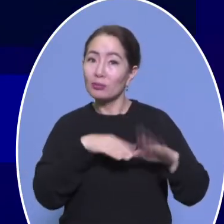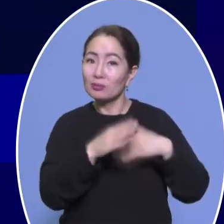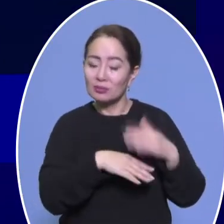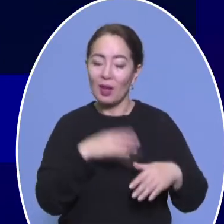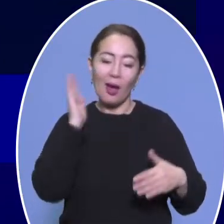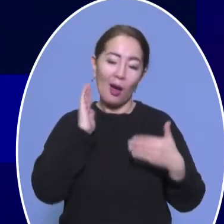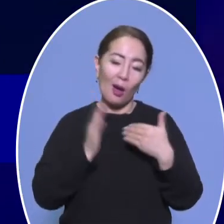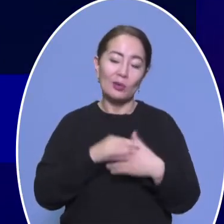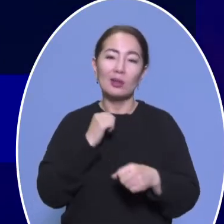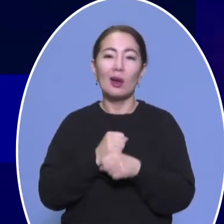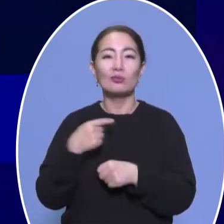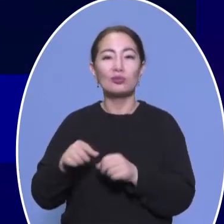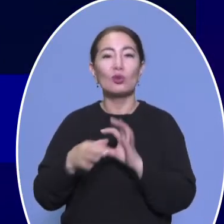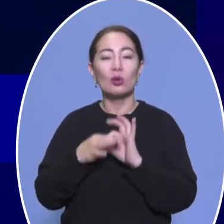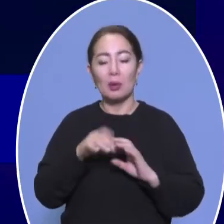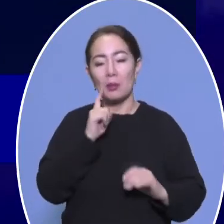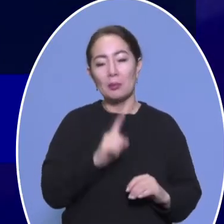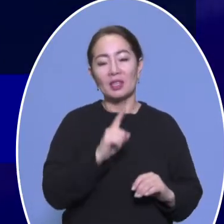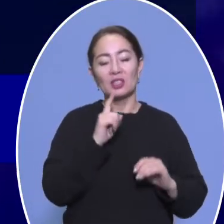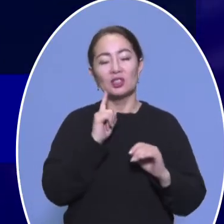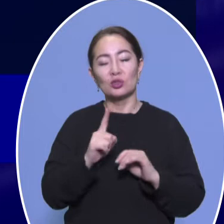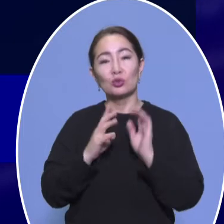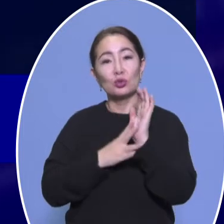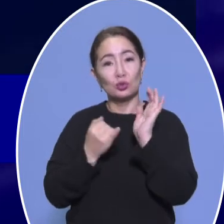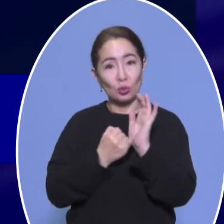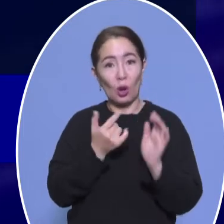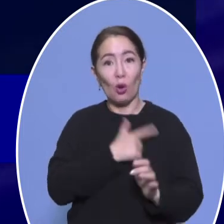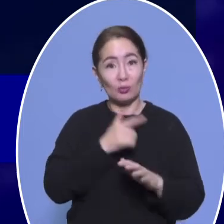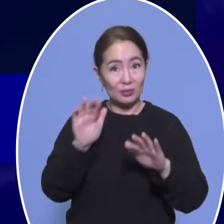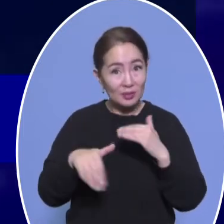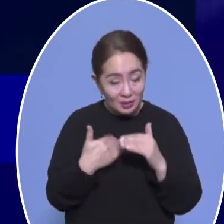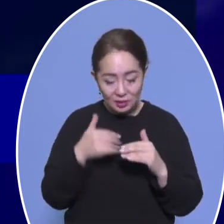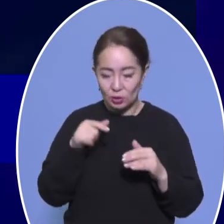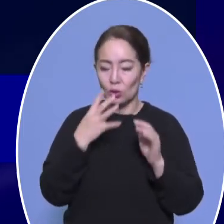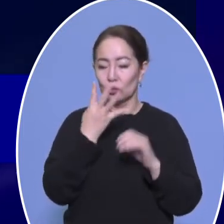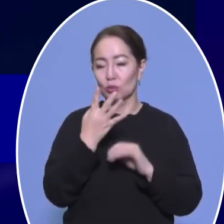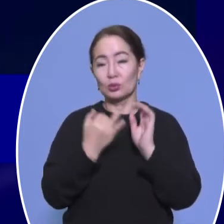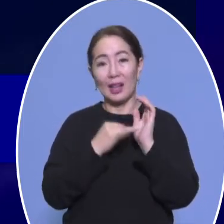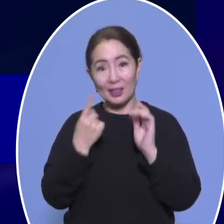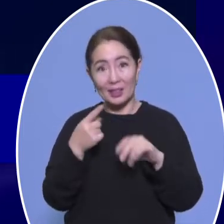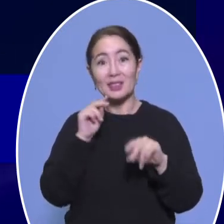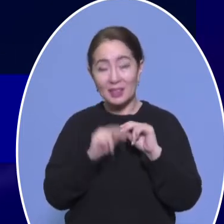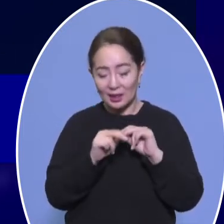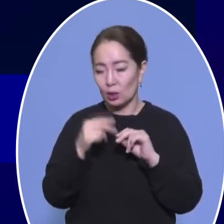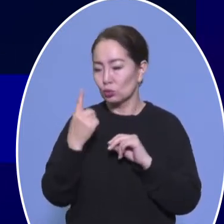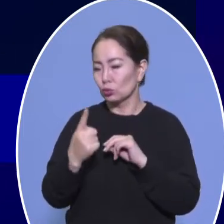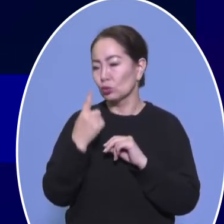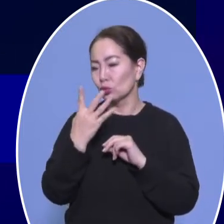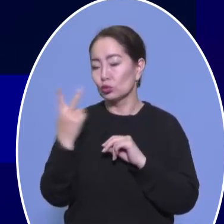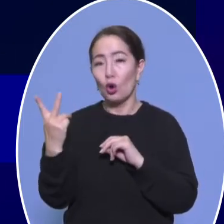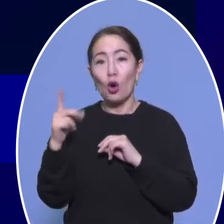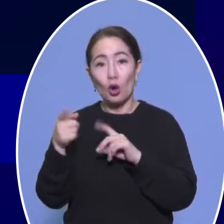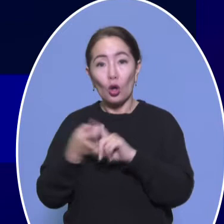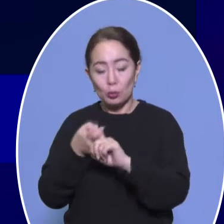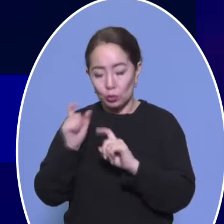байгуулагдсанаас хойших хугацаанд авилга албан тушаалтай холбоотой 1196 гомдол мэдээлэл ирснээс 471 шалгагдаж 142